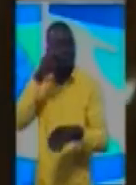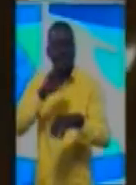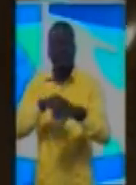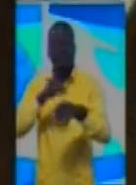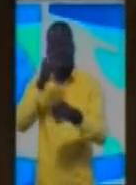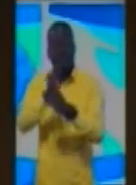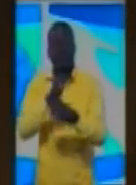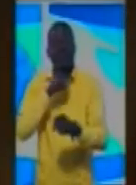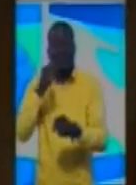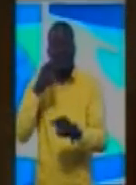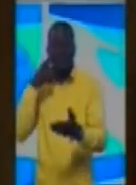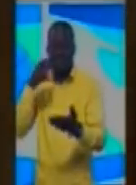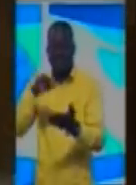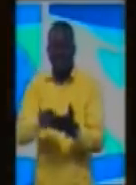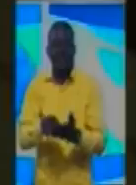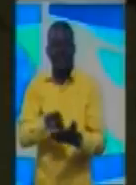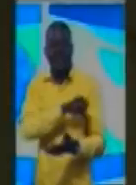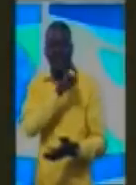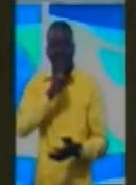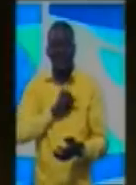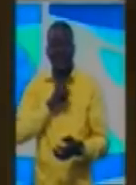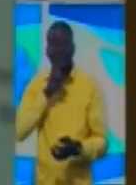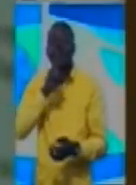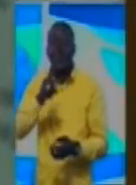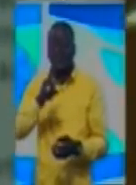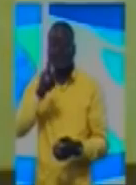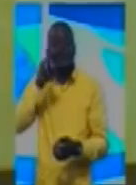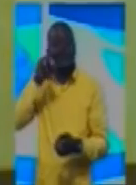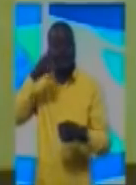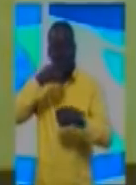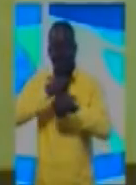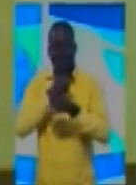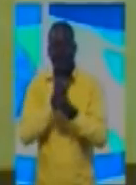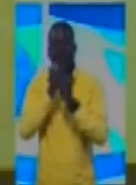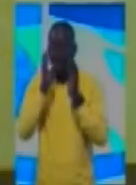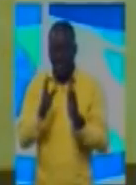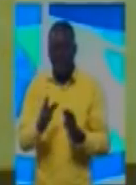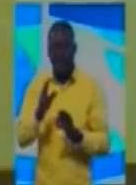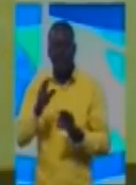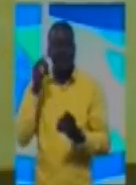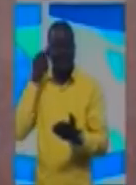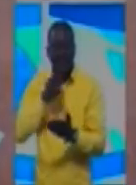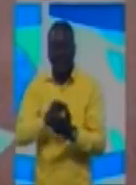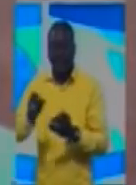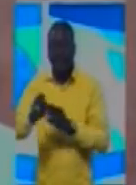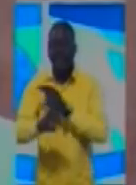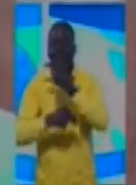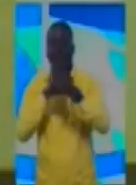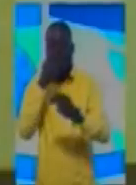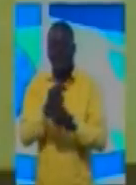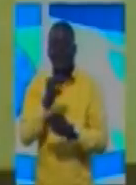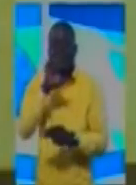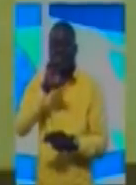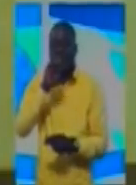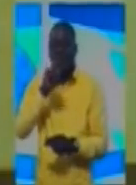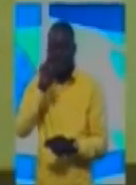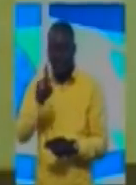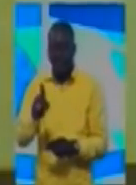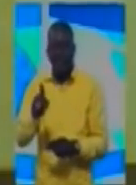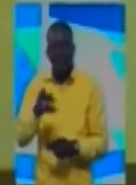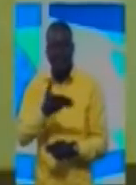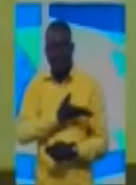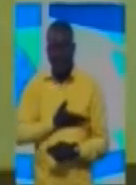Je suis toujours secrétaire national, cofondateur de CTP, secrétaire national de CDP. Il y a ma carte ici.